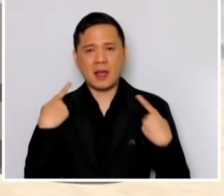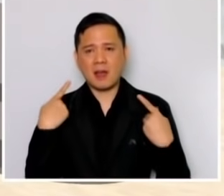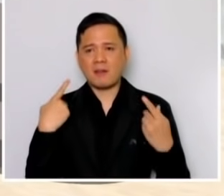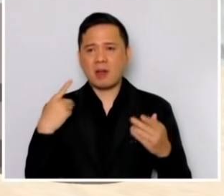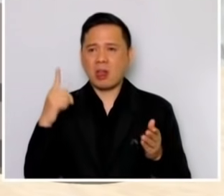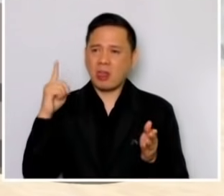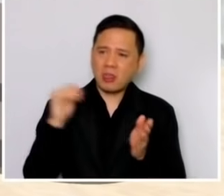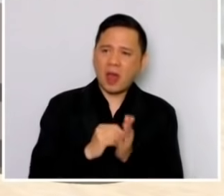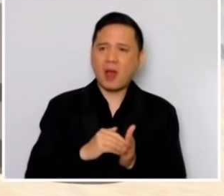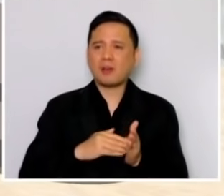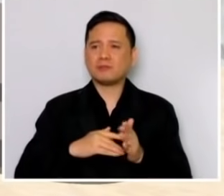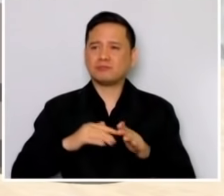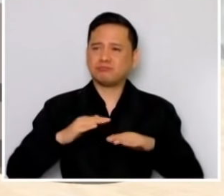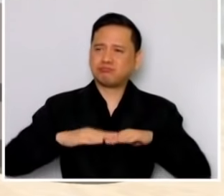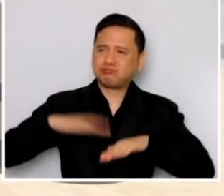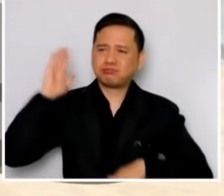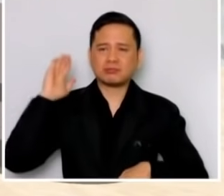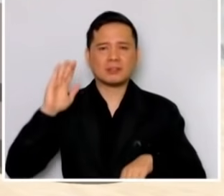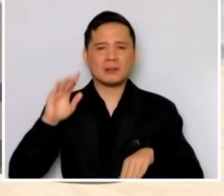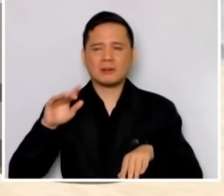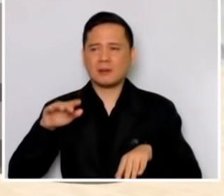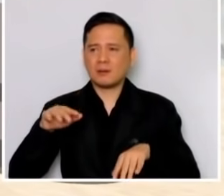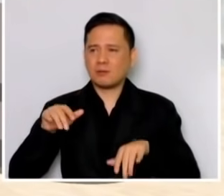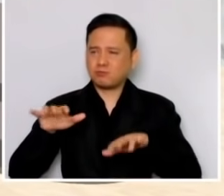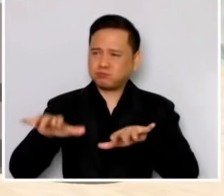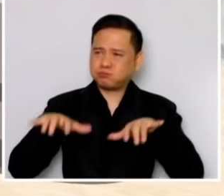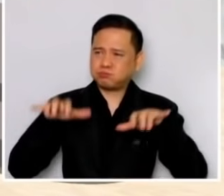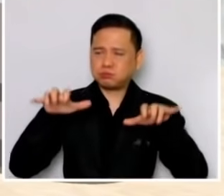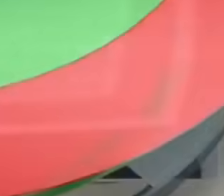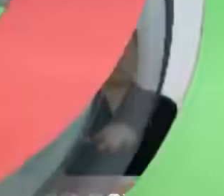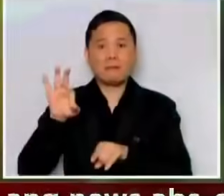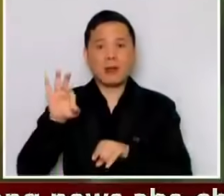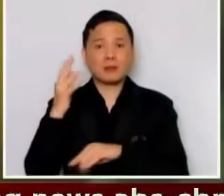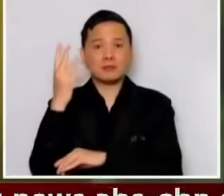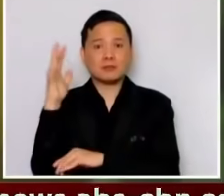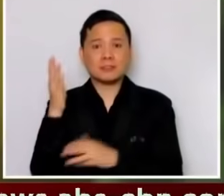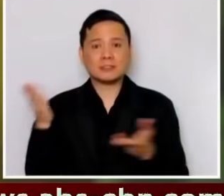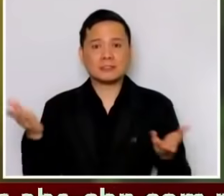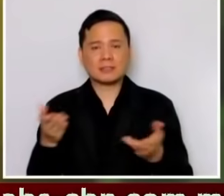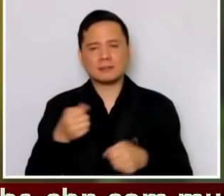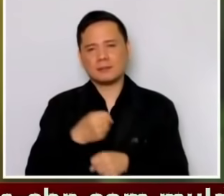ang nadiskubre sa isang gubat sa Cotabato?